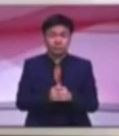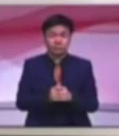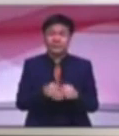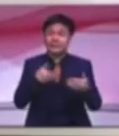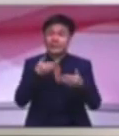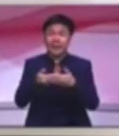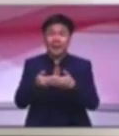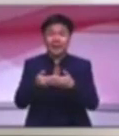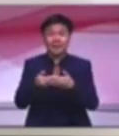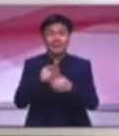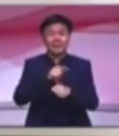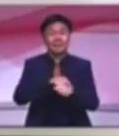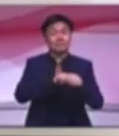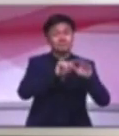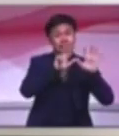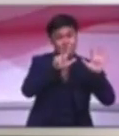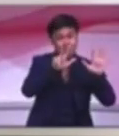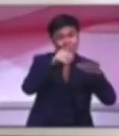sehingga pukul 8 malam.